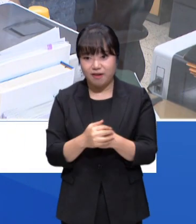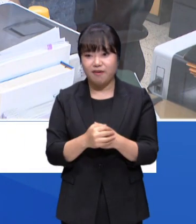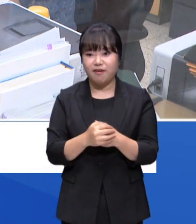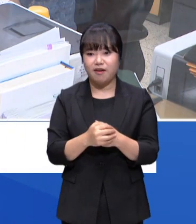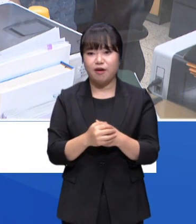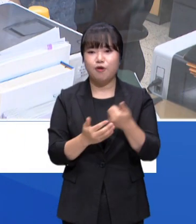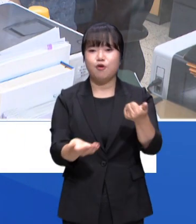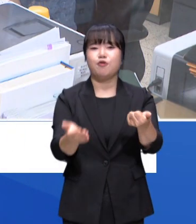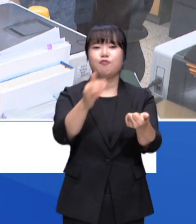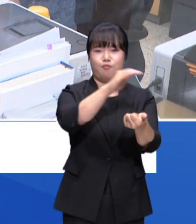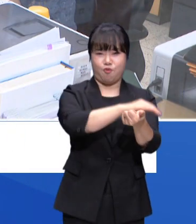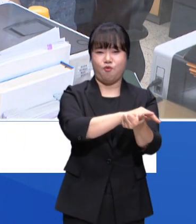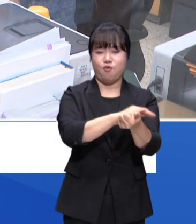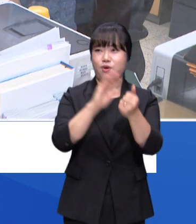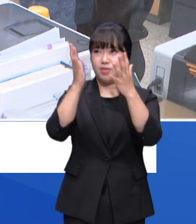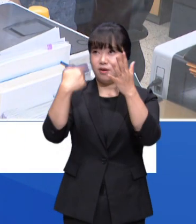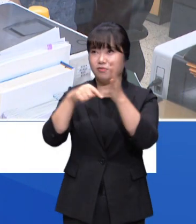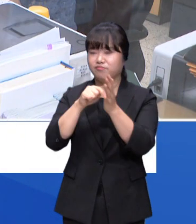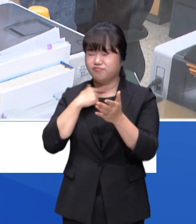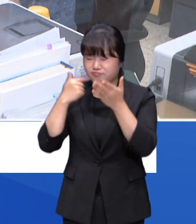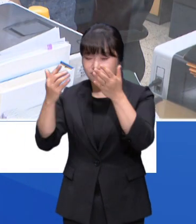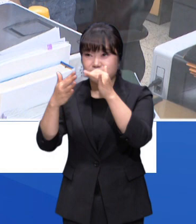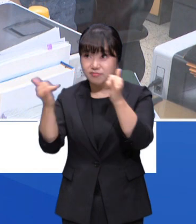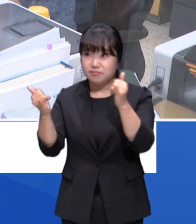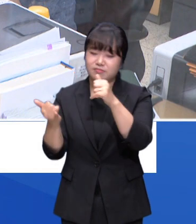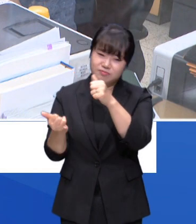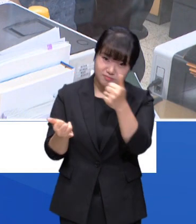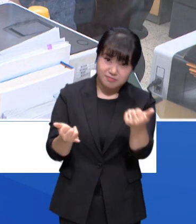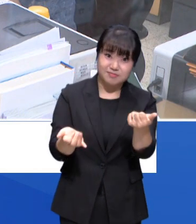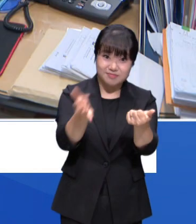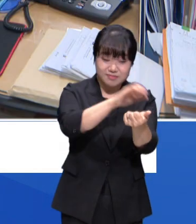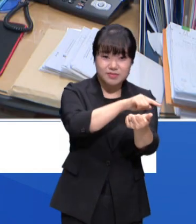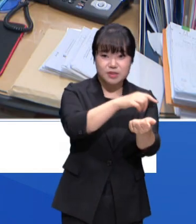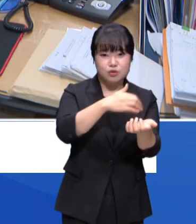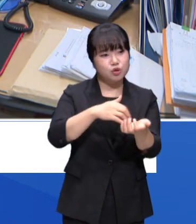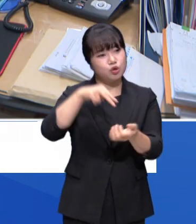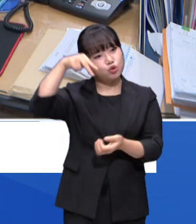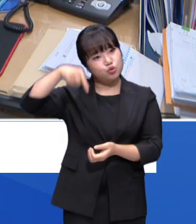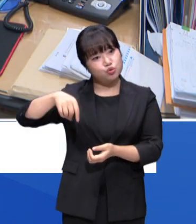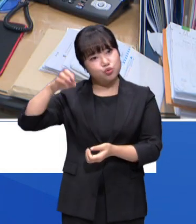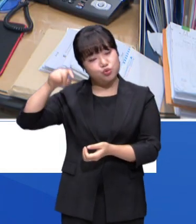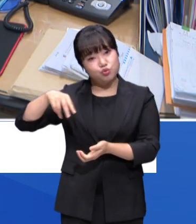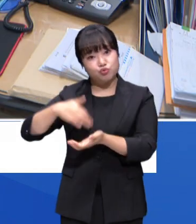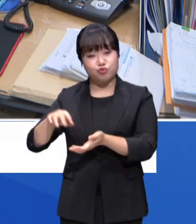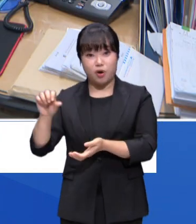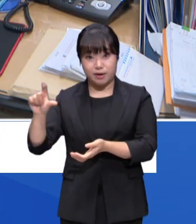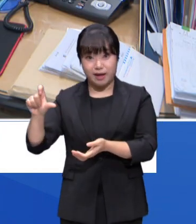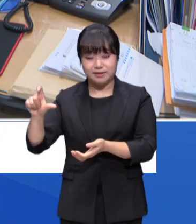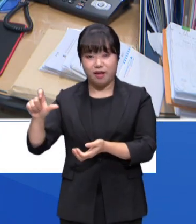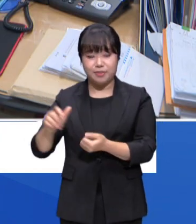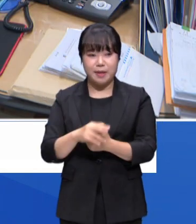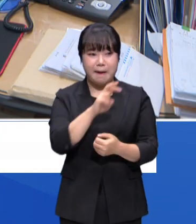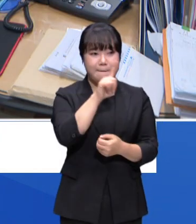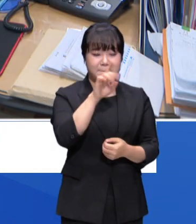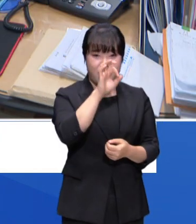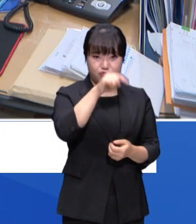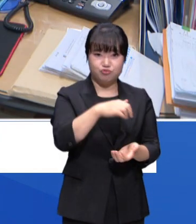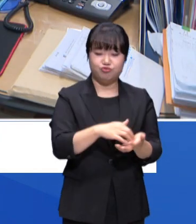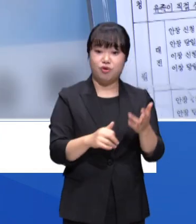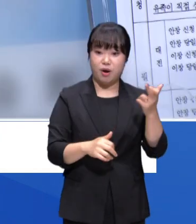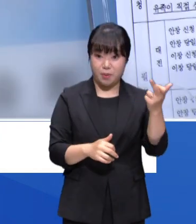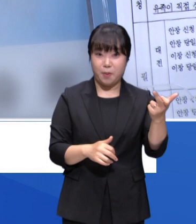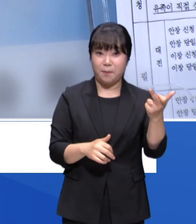애국지사분들 묘소가 예. 있습니다. 예. 이쪽 그 수유에는 15분이 지금 계시고요. 예. 망우에는 17분이